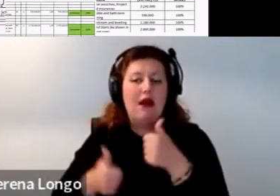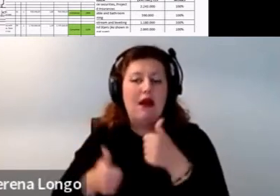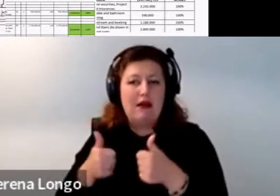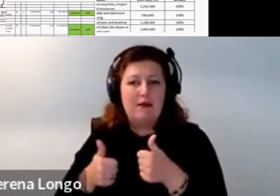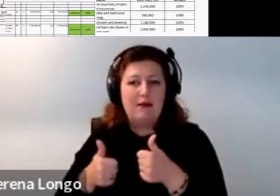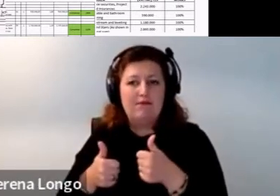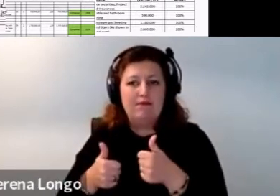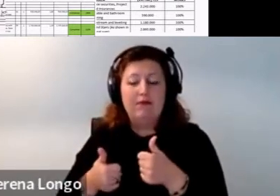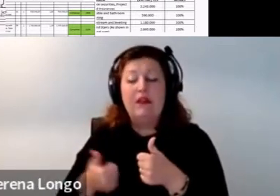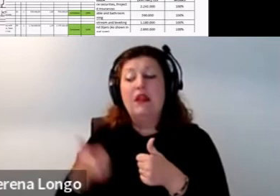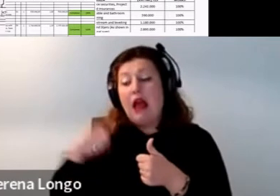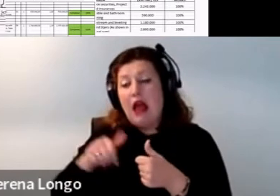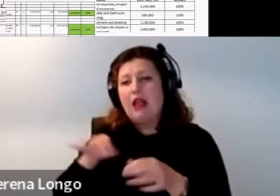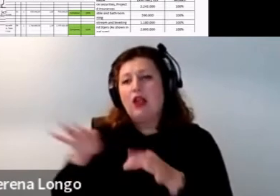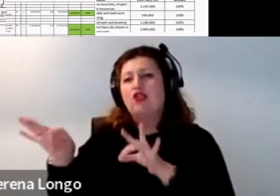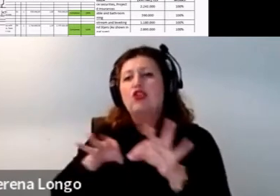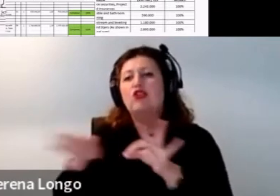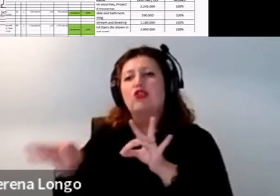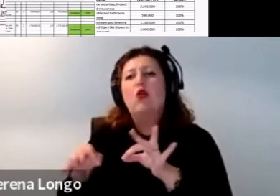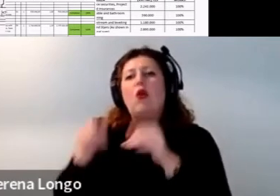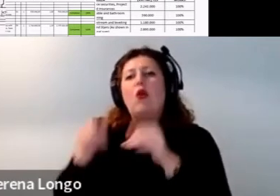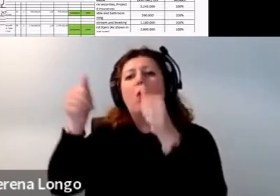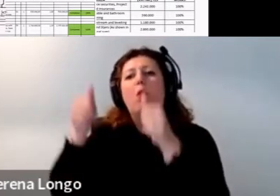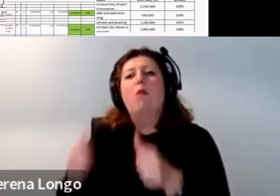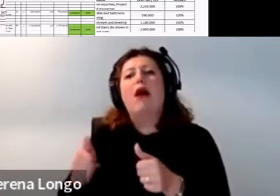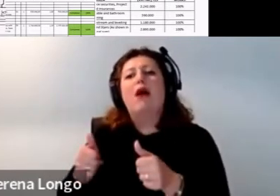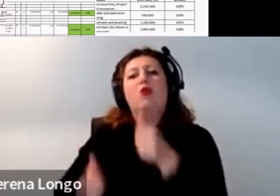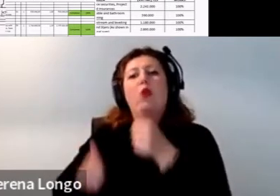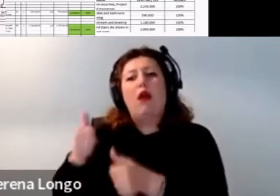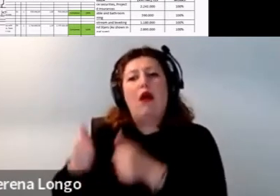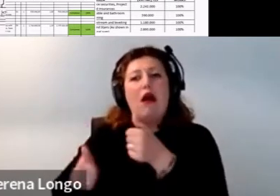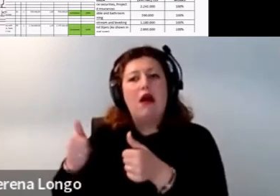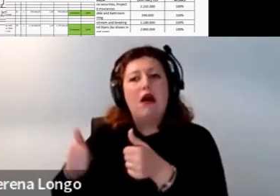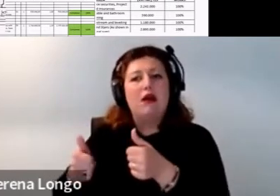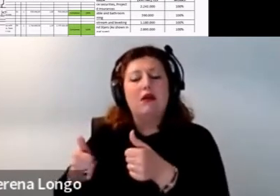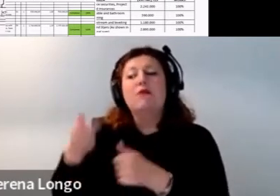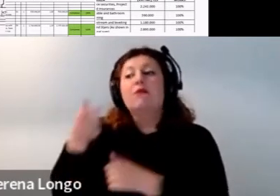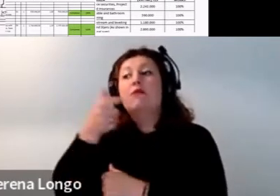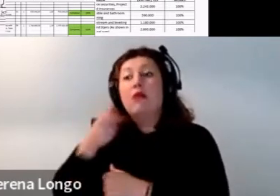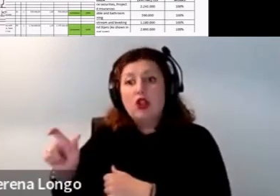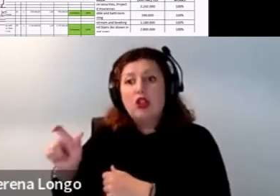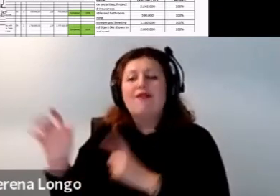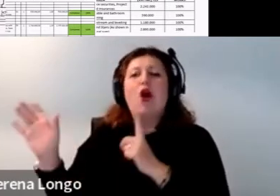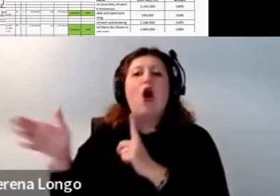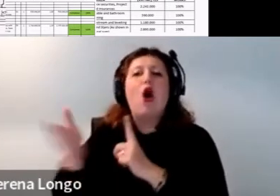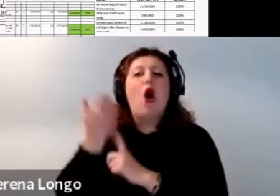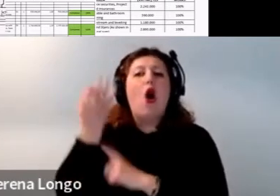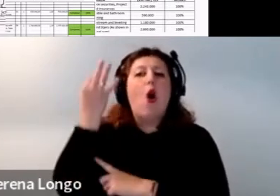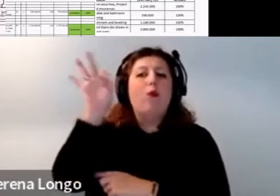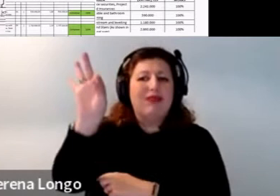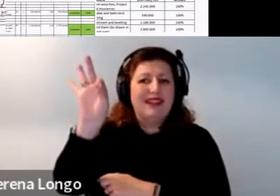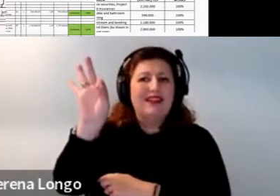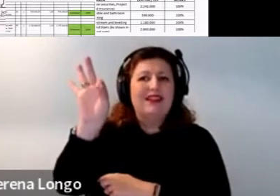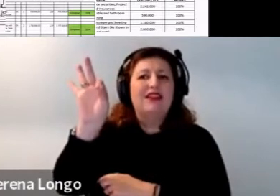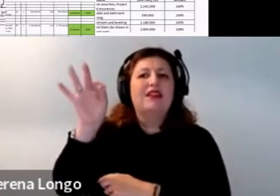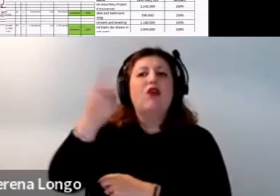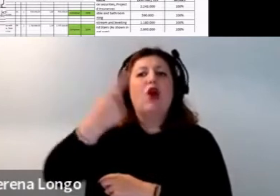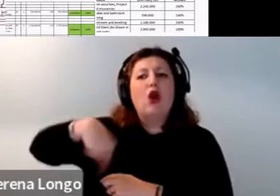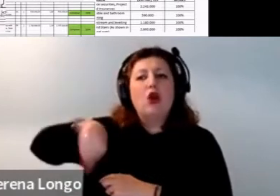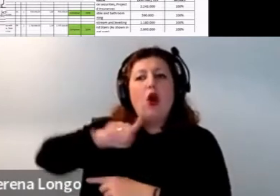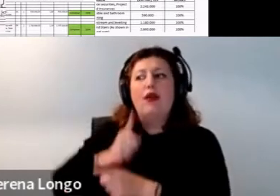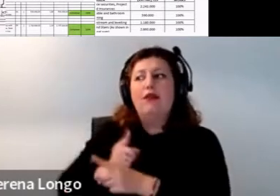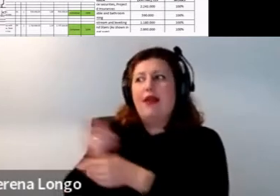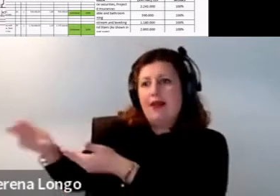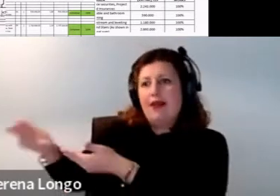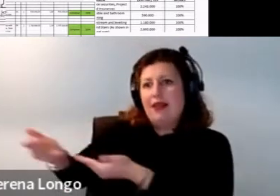e gestire il bando. Per ciascuno di questi obiettivi noi abbiamo invitato un